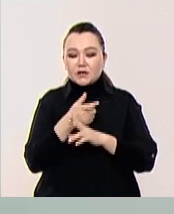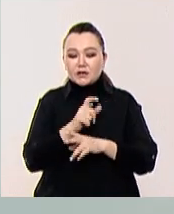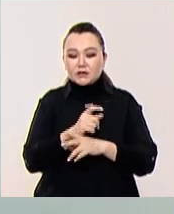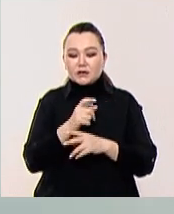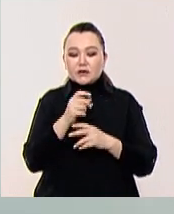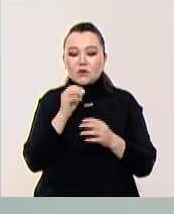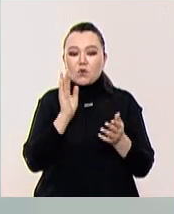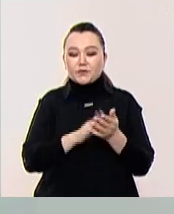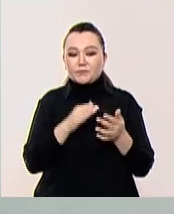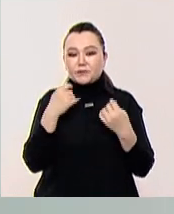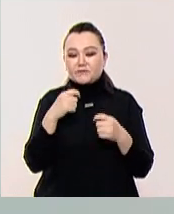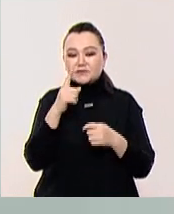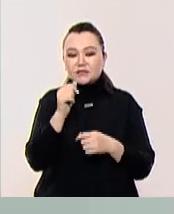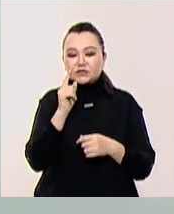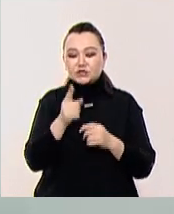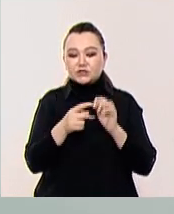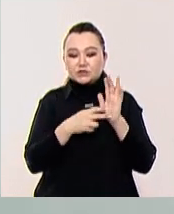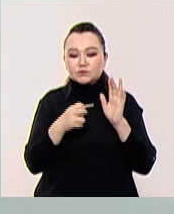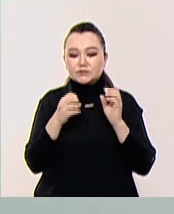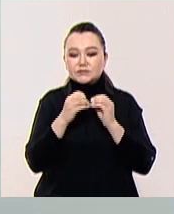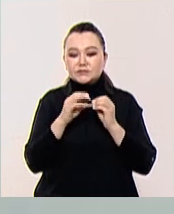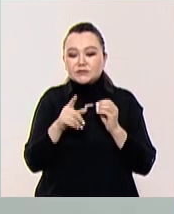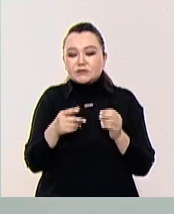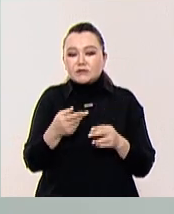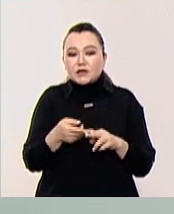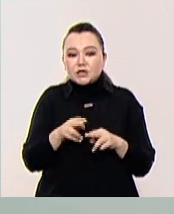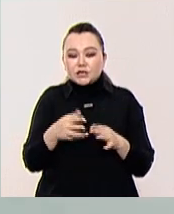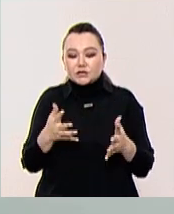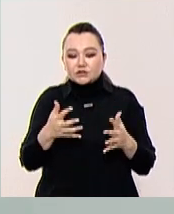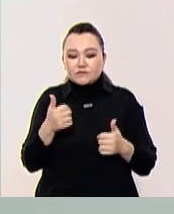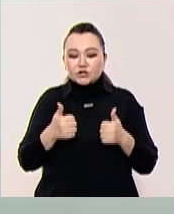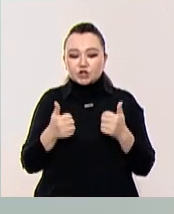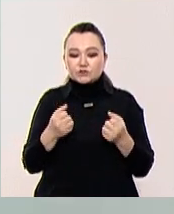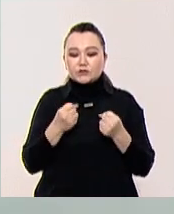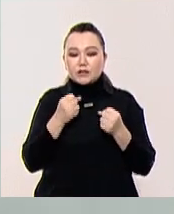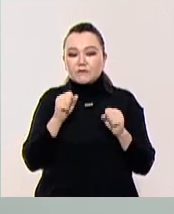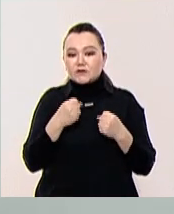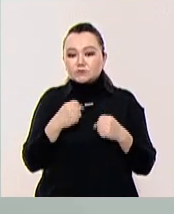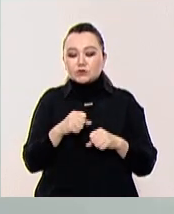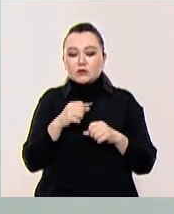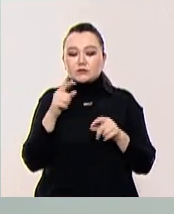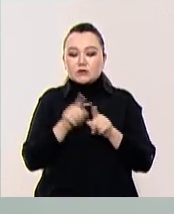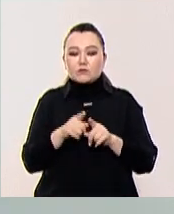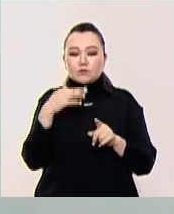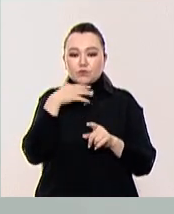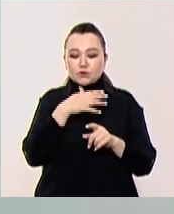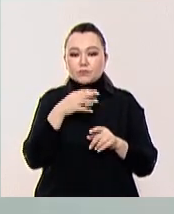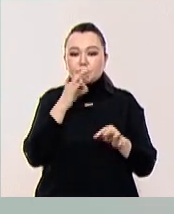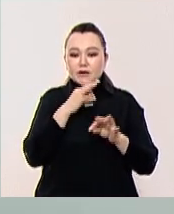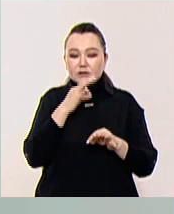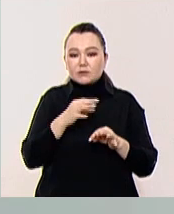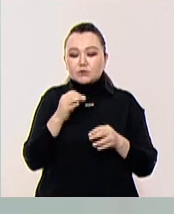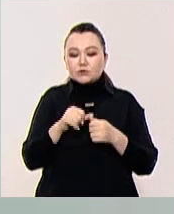же оптовики продают за 1710 тенге. Конечно, они не будут конкуренции выдерживать. И так со многими препаратами. Кроме